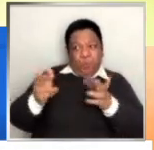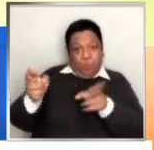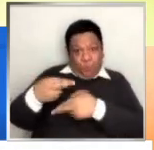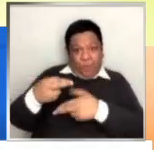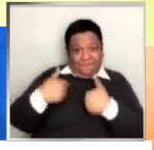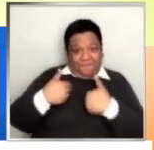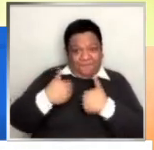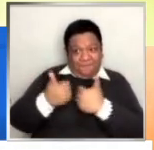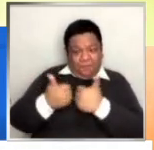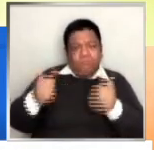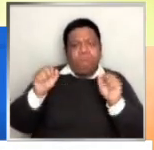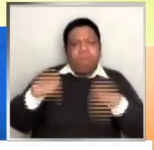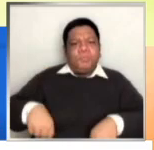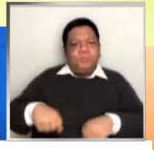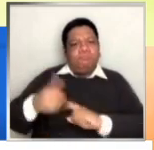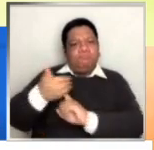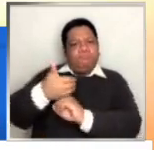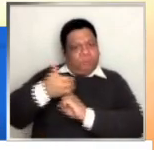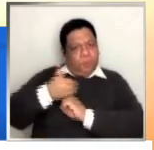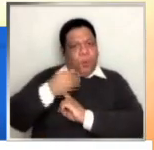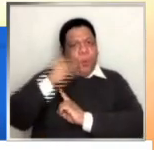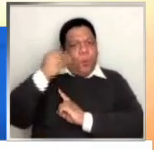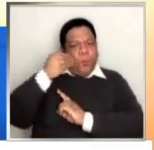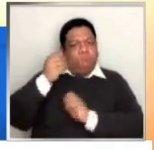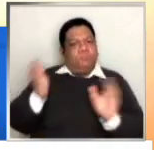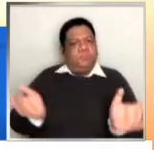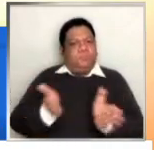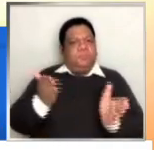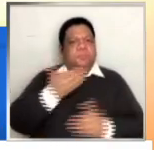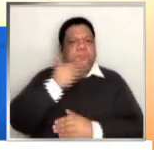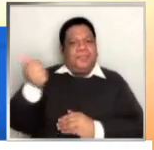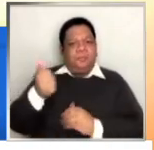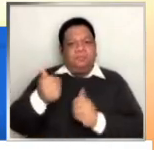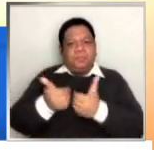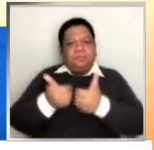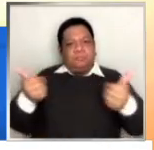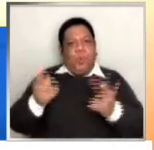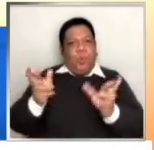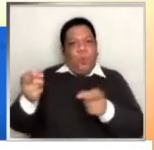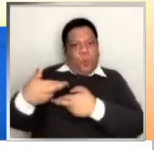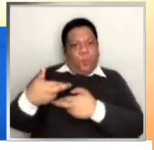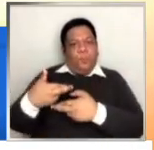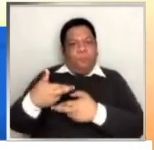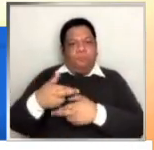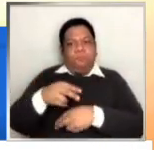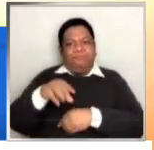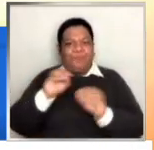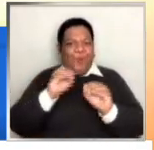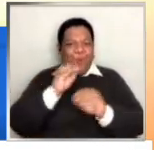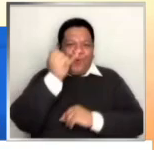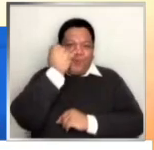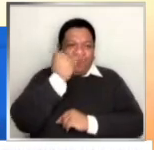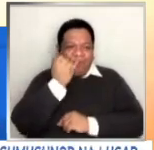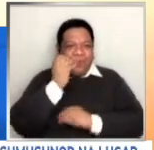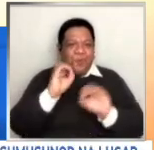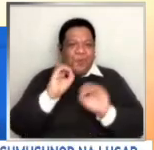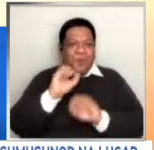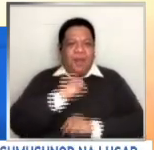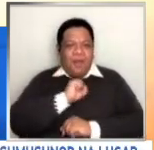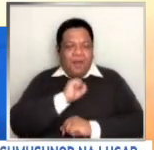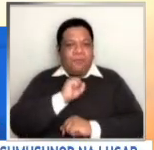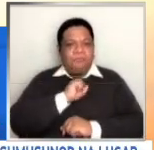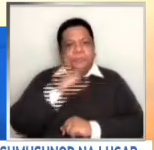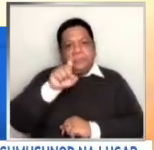possible yung mag-quarantine sa bahay, we encourage that po. Mm-hmm. Yung mga asymptomatic. Kailangan matutunan lang nila talaga